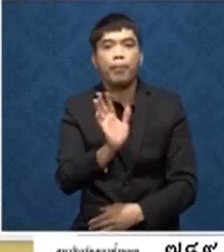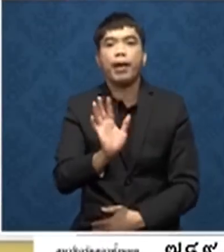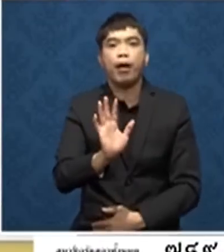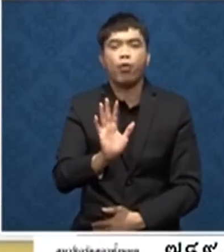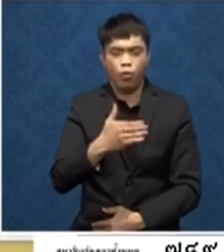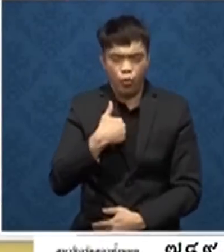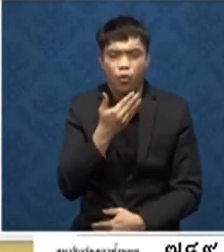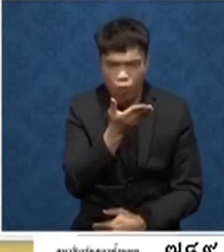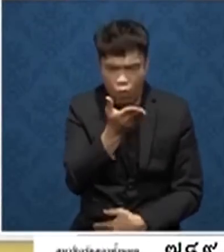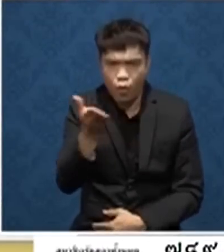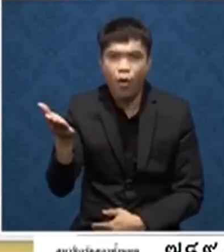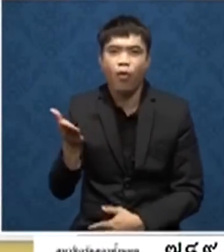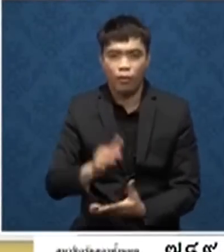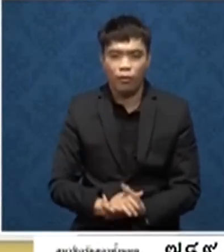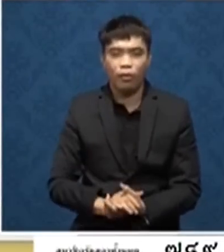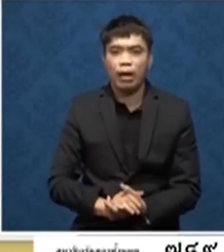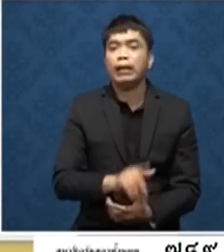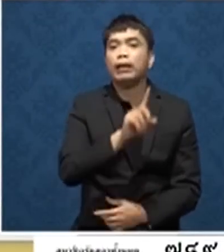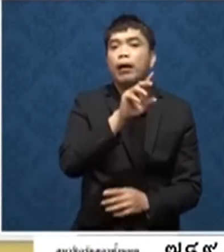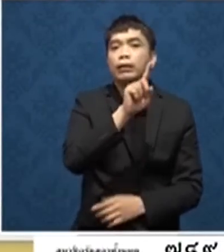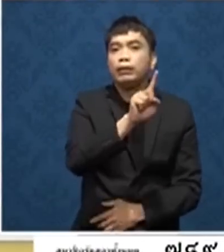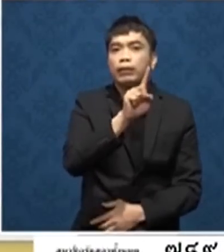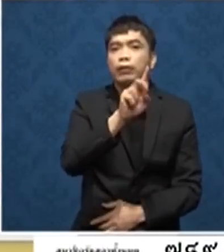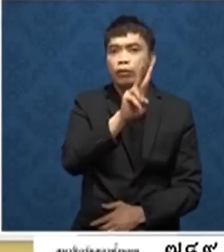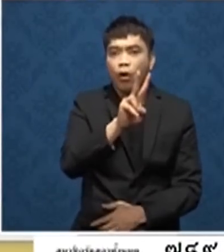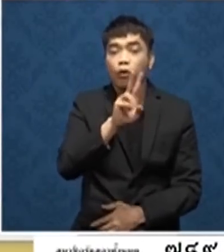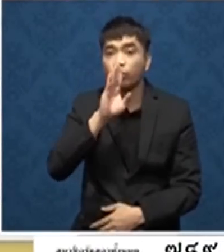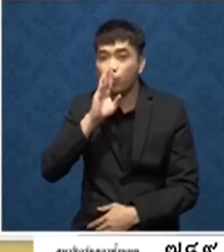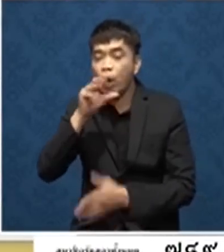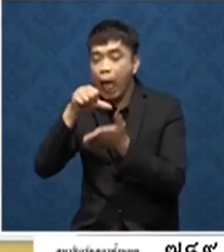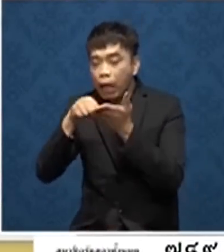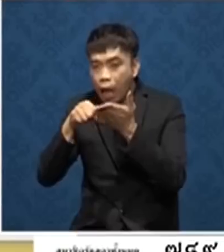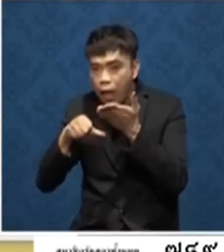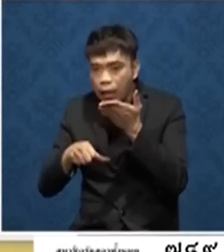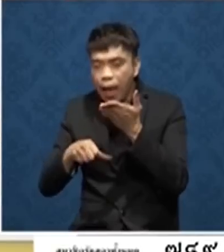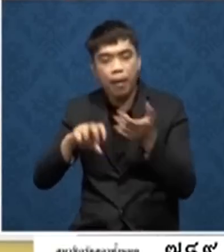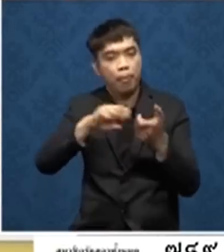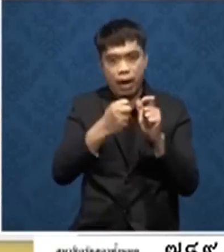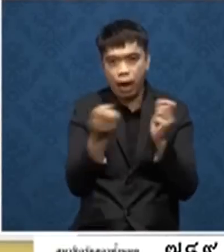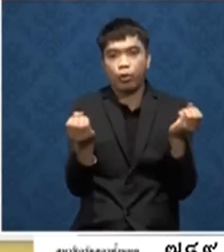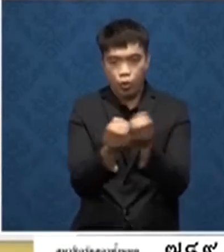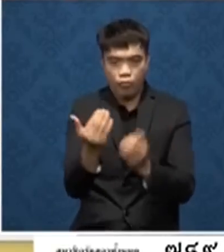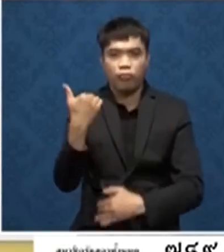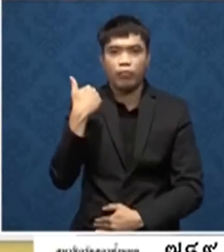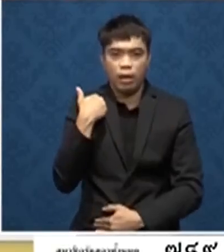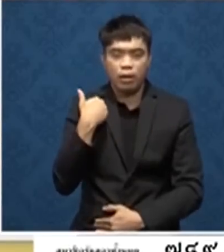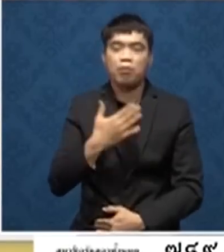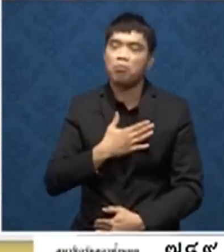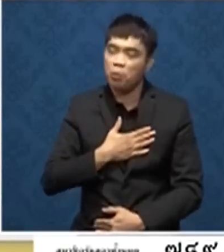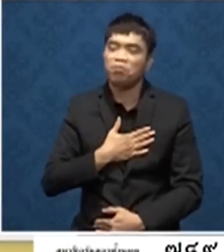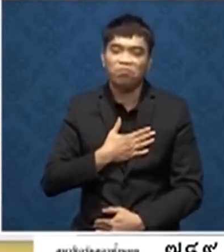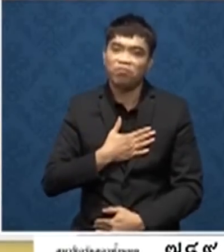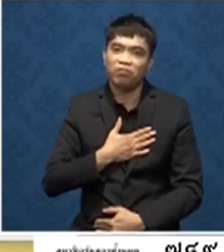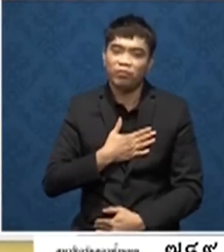เคารพจริงๆเรื่อง 112ท่านจับเมื่อไหร่ท่านทำเมื่อไหร่วุ่นวายครับแล้วผมก็ถือว่า